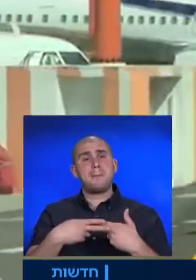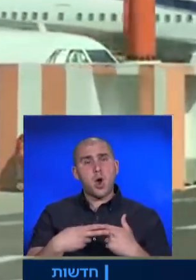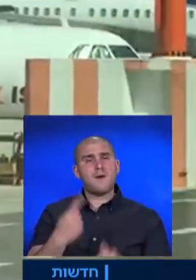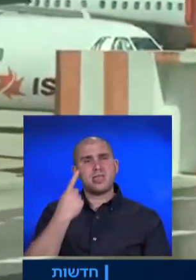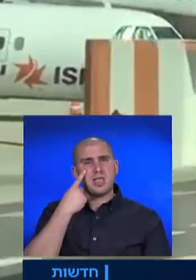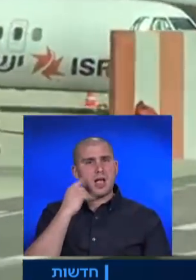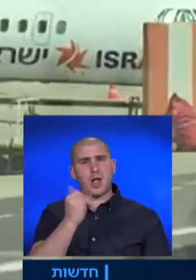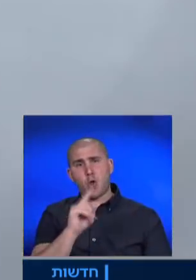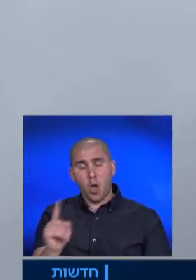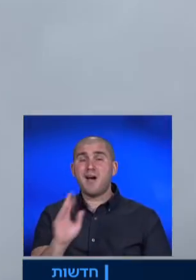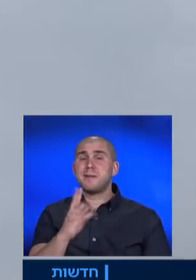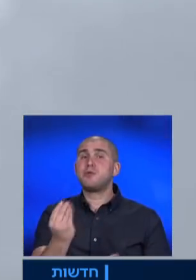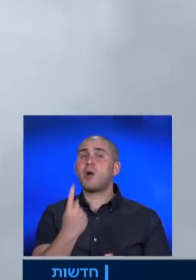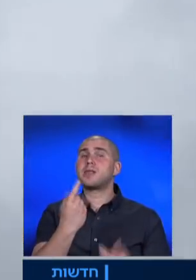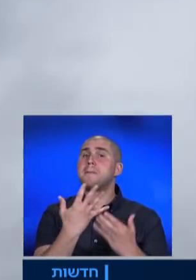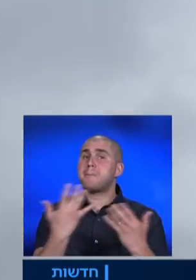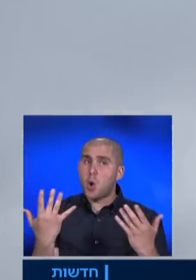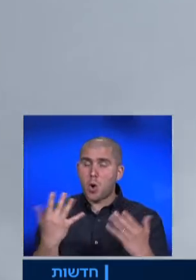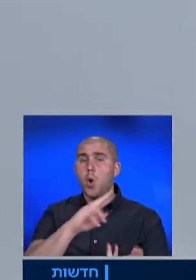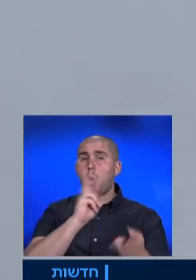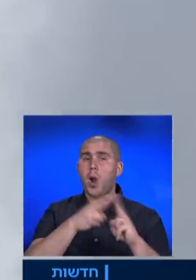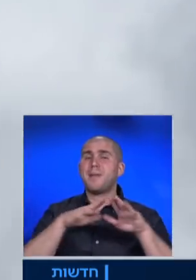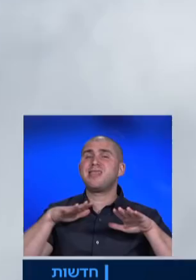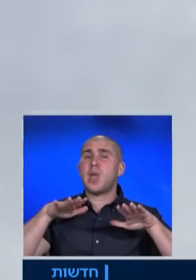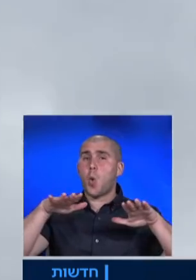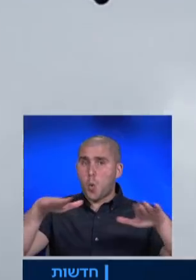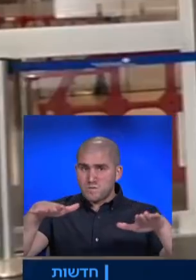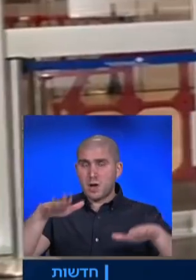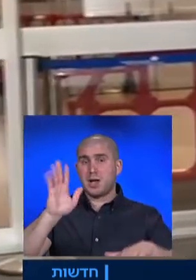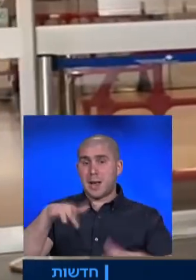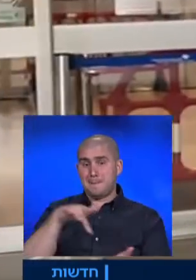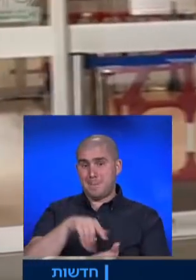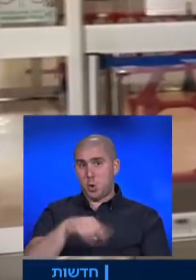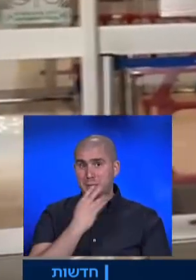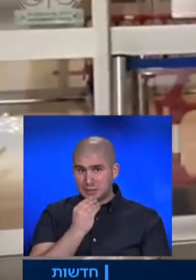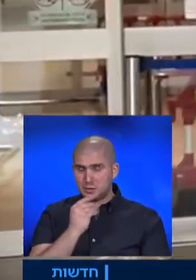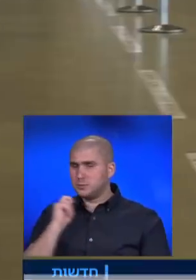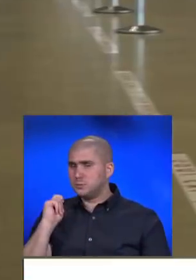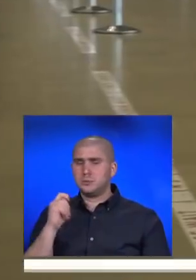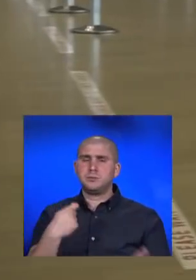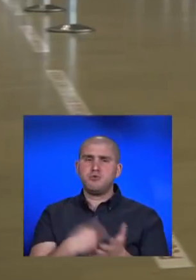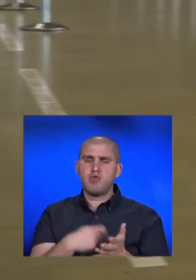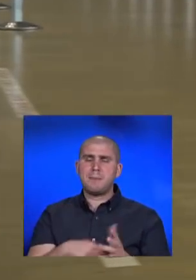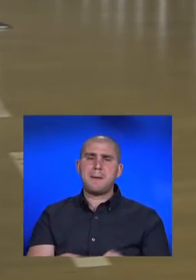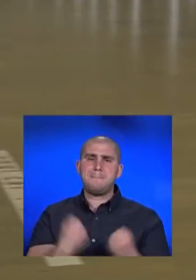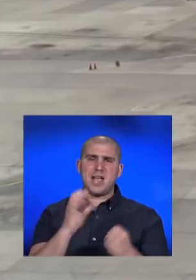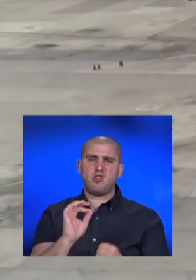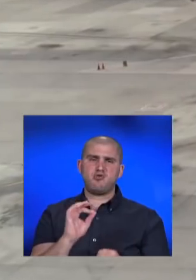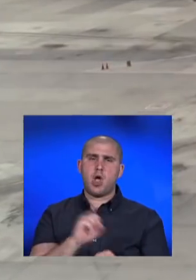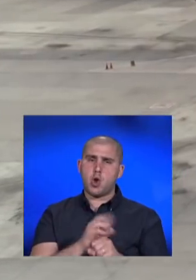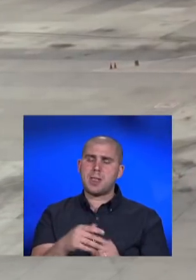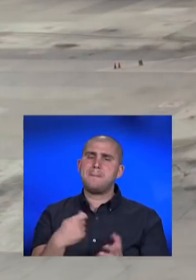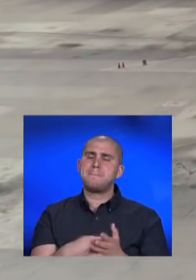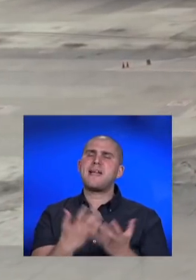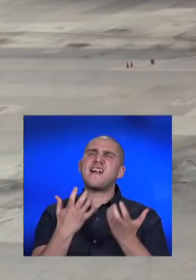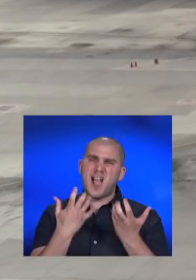דבר אחד ברור, עולם התעופה, גם המקומי, ישלם את מחיר קורונה, מחיר כבד מאוד